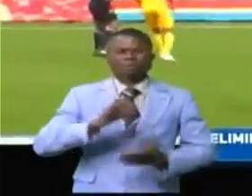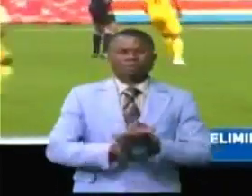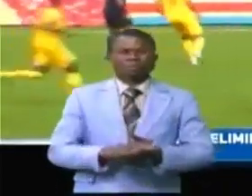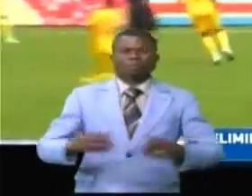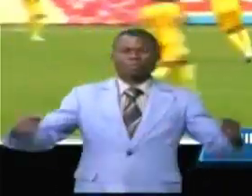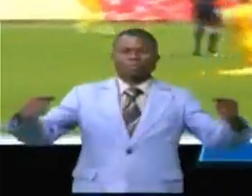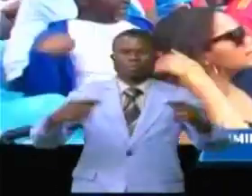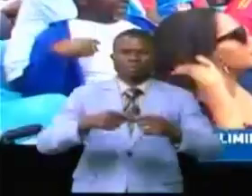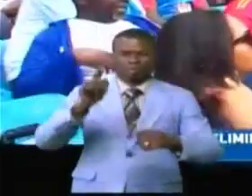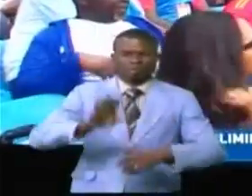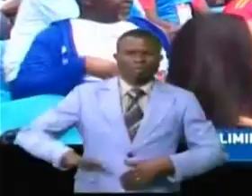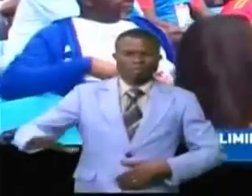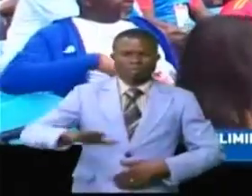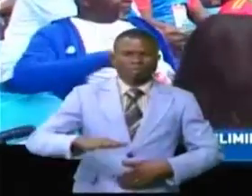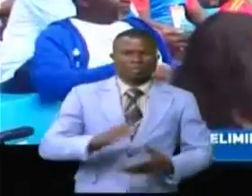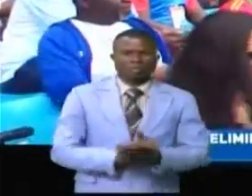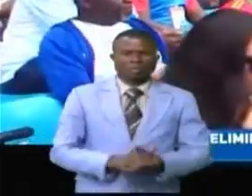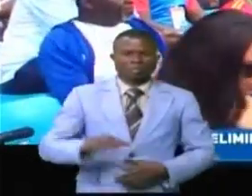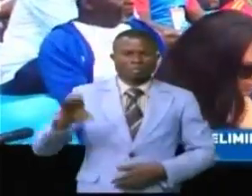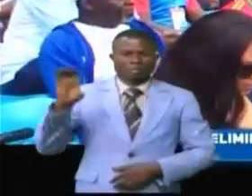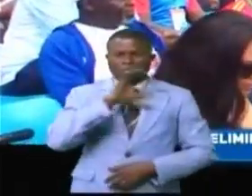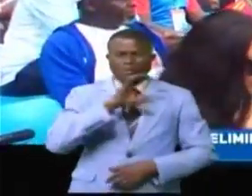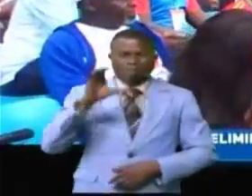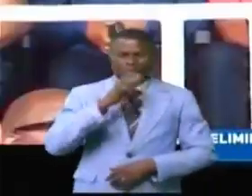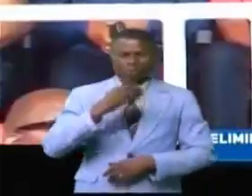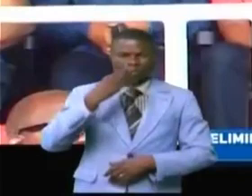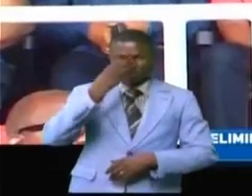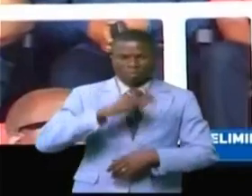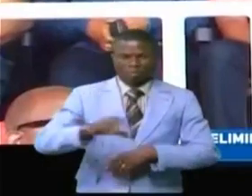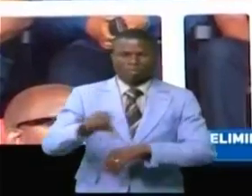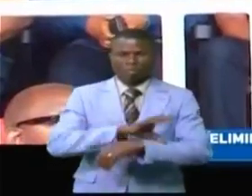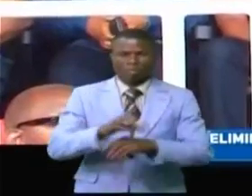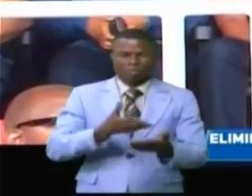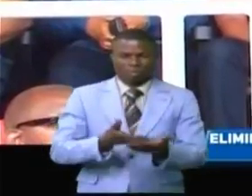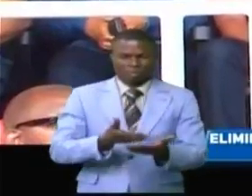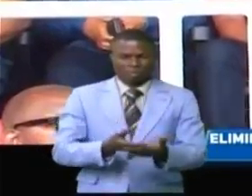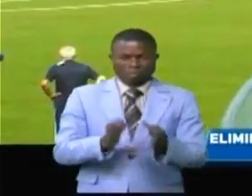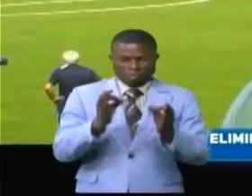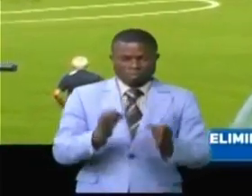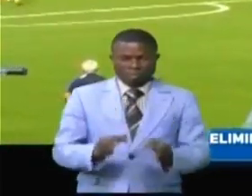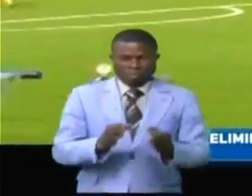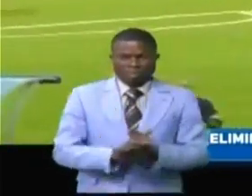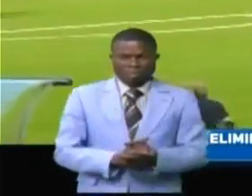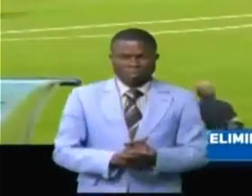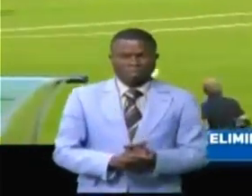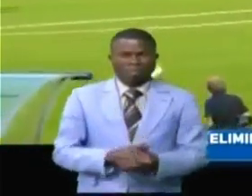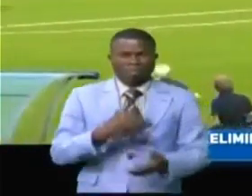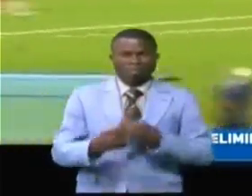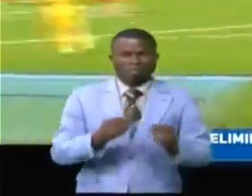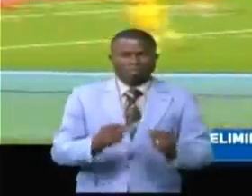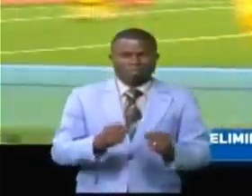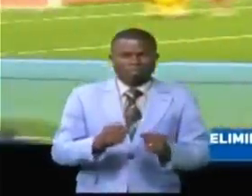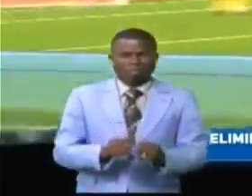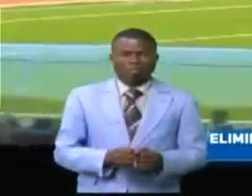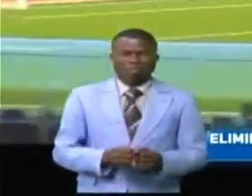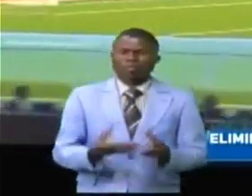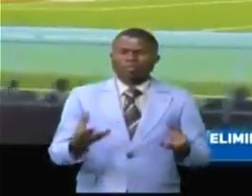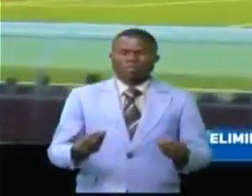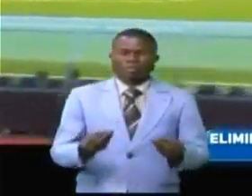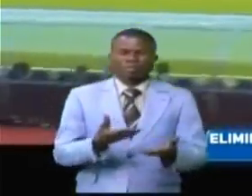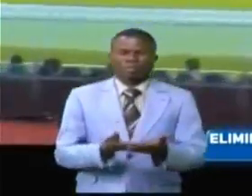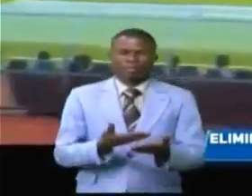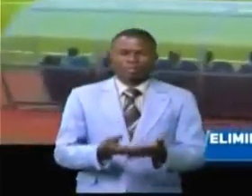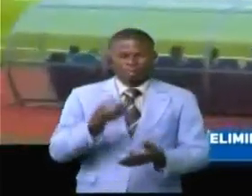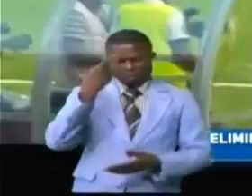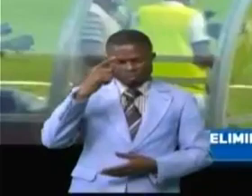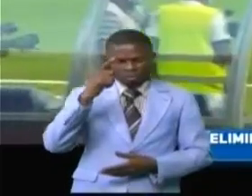prévue en Côte d'Ivoire. En tête du groupe I avec 9 points après avoir gagné la Mauritanie par forfait, la RDC a non seulement son